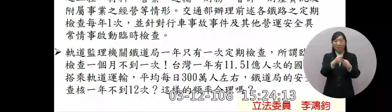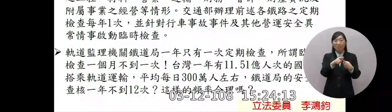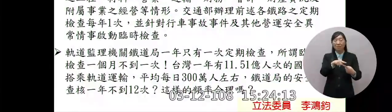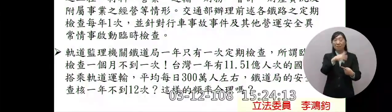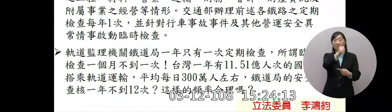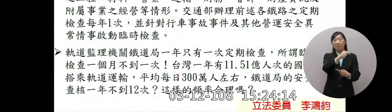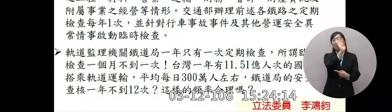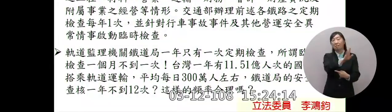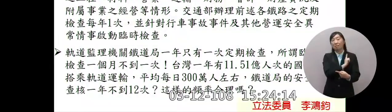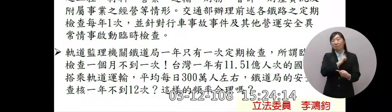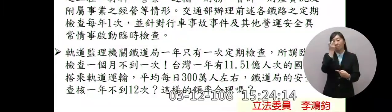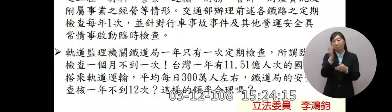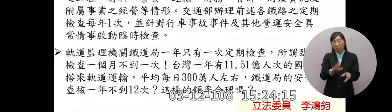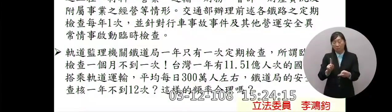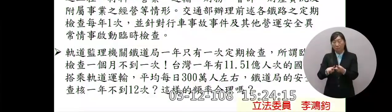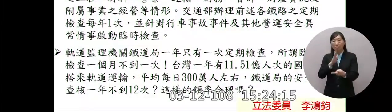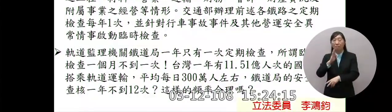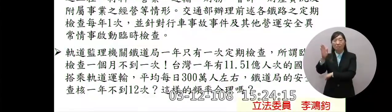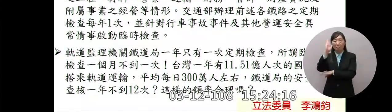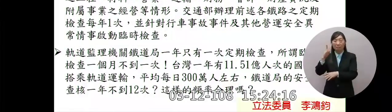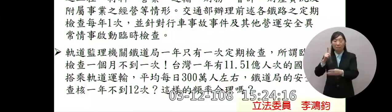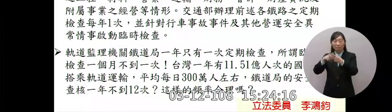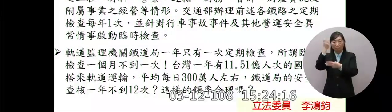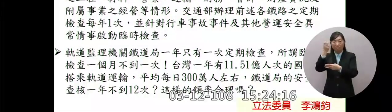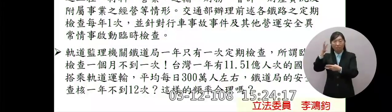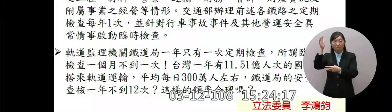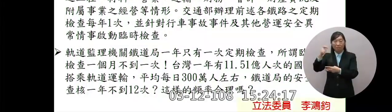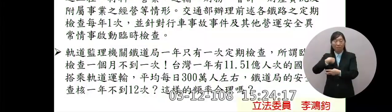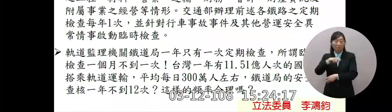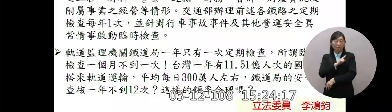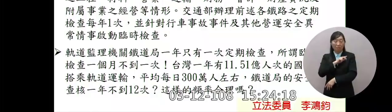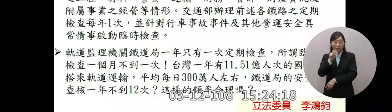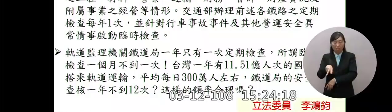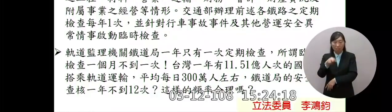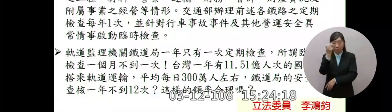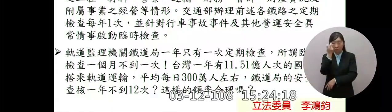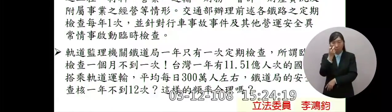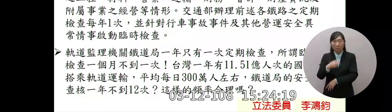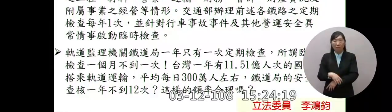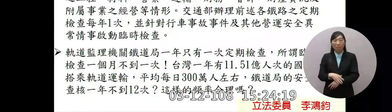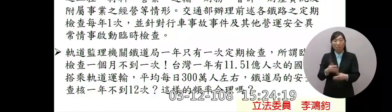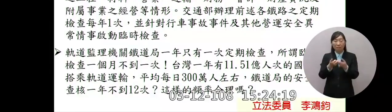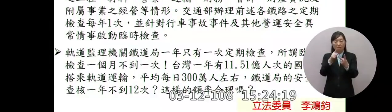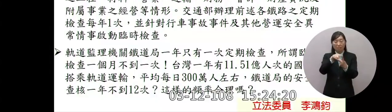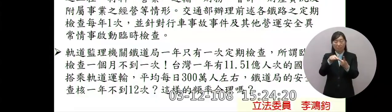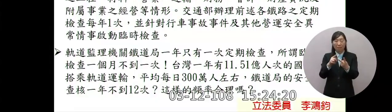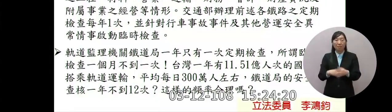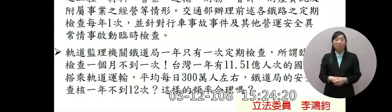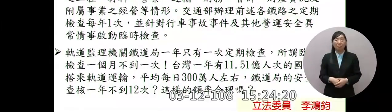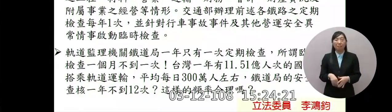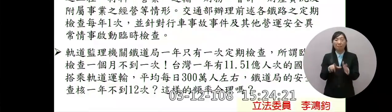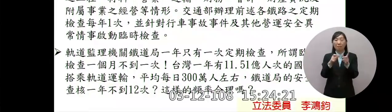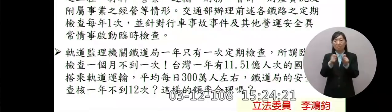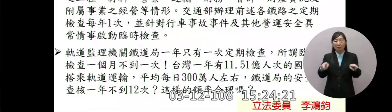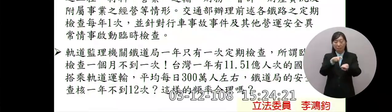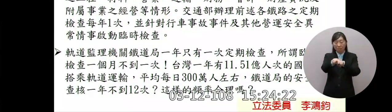管理，一个是主管机关对于这个安全的查核机制。啊，这样哦，其实我们来讲，简单长期来讲，铁路